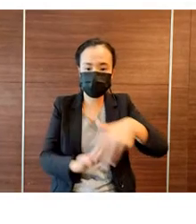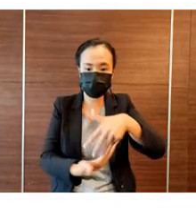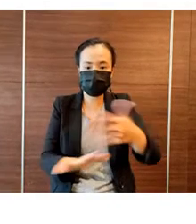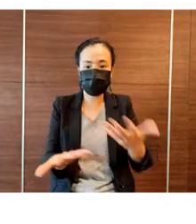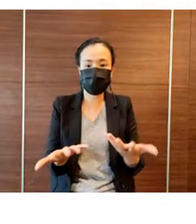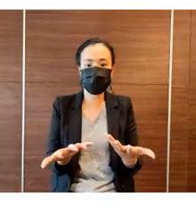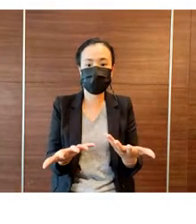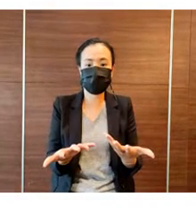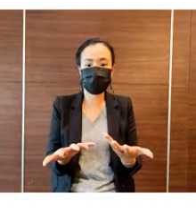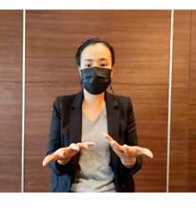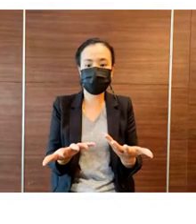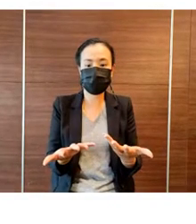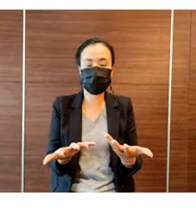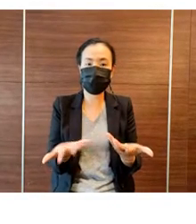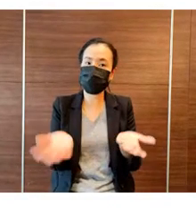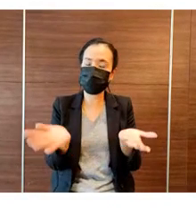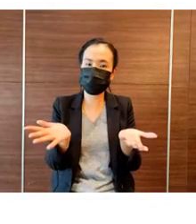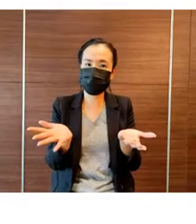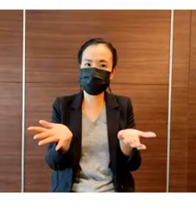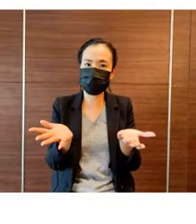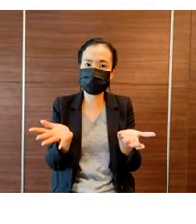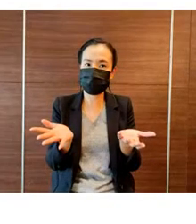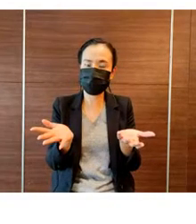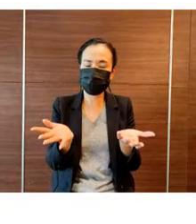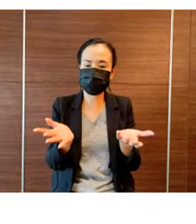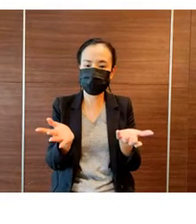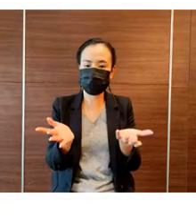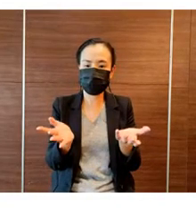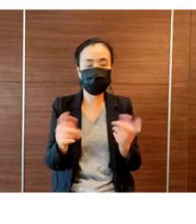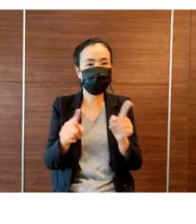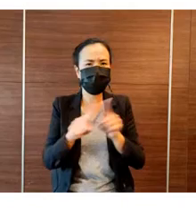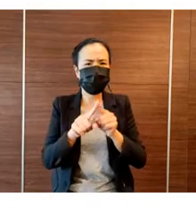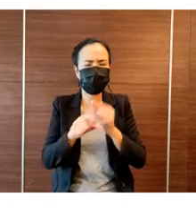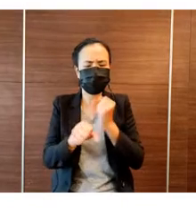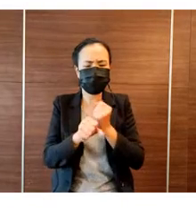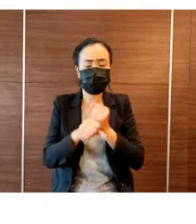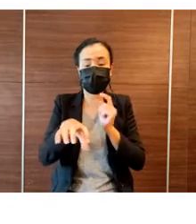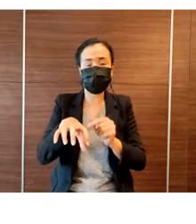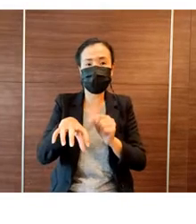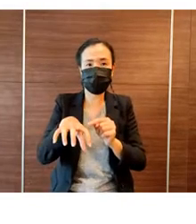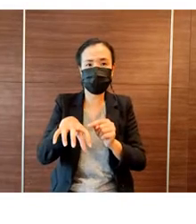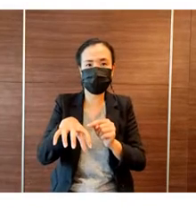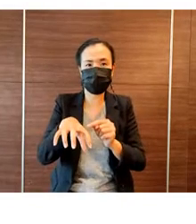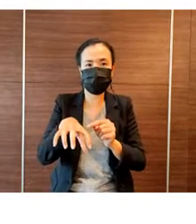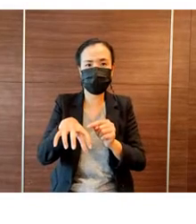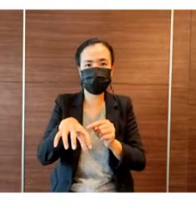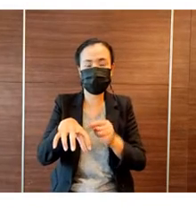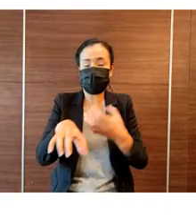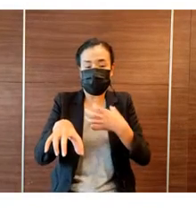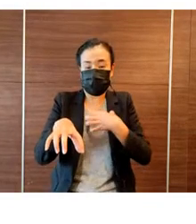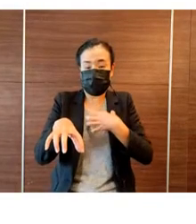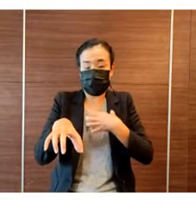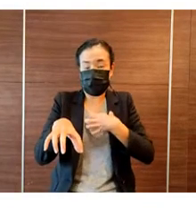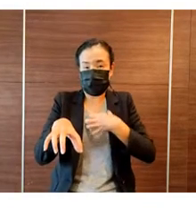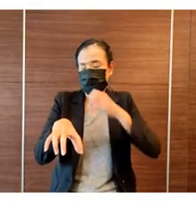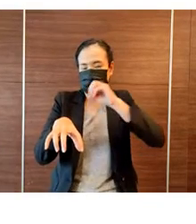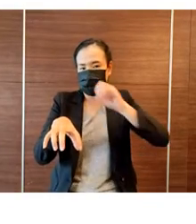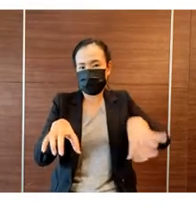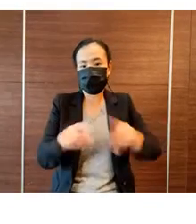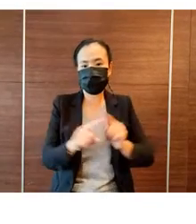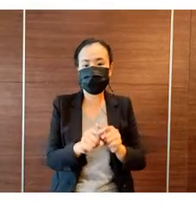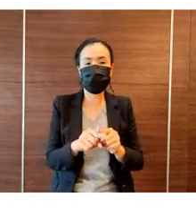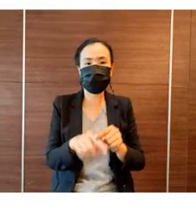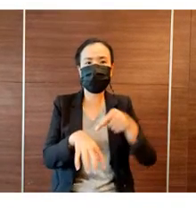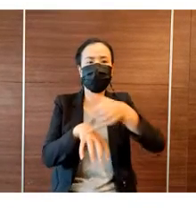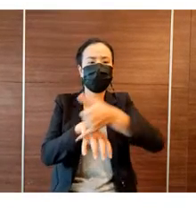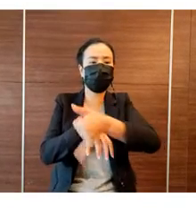stimulate เขาเรียกอะไรนะที่เหมือนซิมซิตี้ที่สร้างขึ้นมาเพื่อตัด ความอยากอย่างอื่นไปแต่วันที่อําออกไป